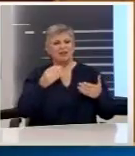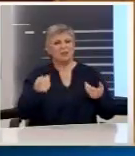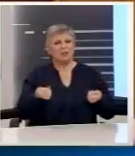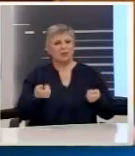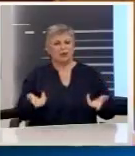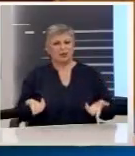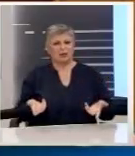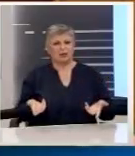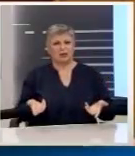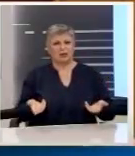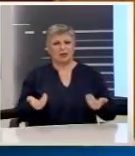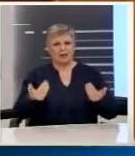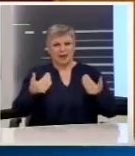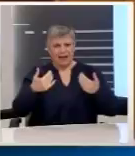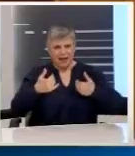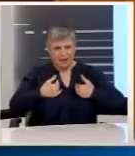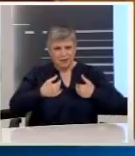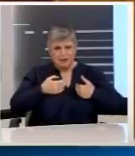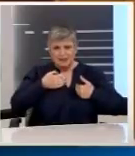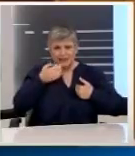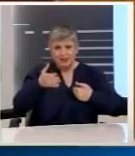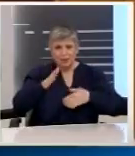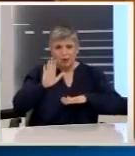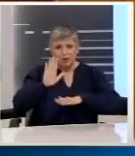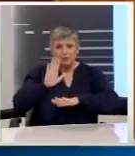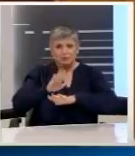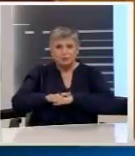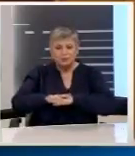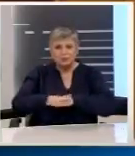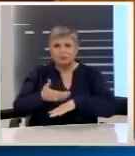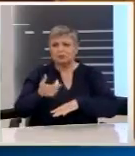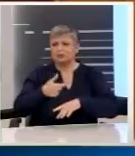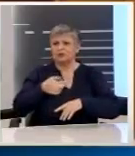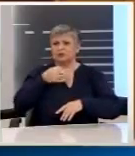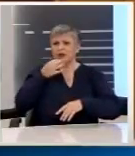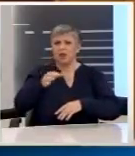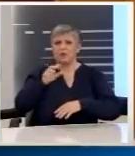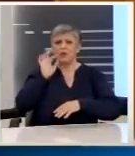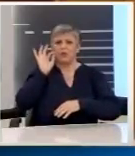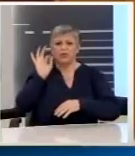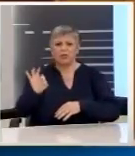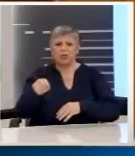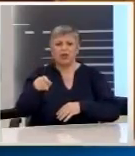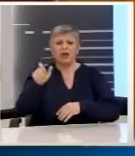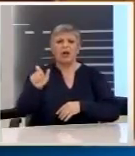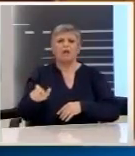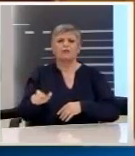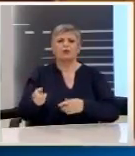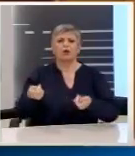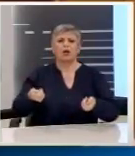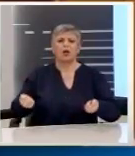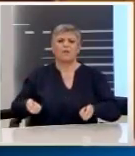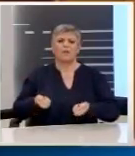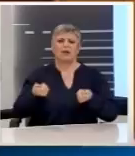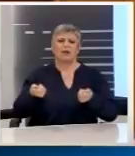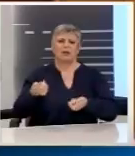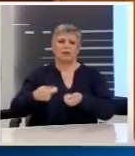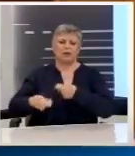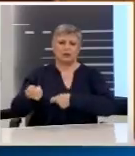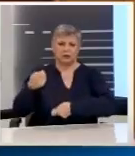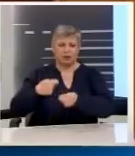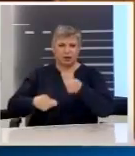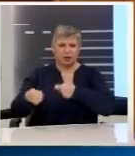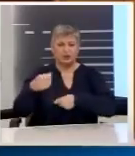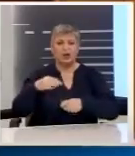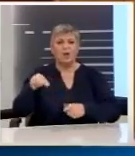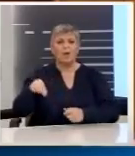ούτε ενοχοποίησε, ούτε στοχοποίησε τον κύριο Μαρινάκη, παρά μονάχα στοικά